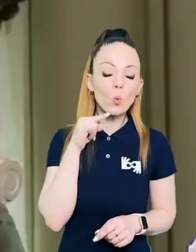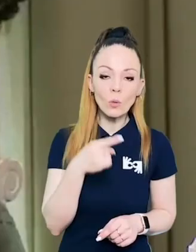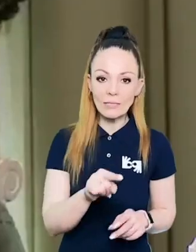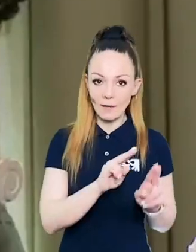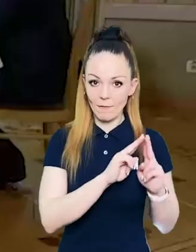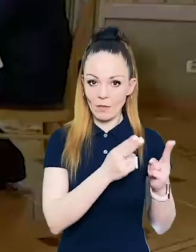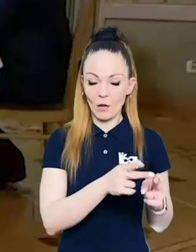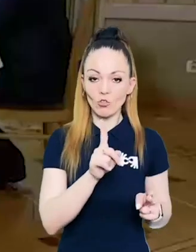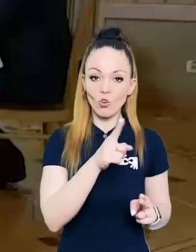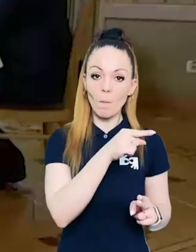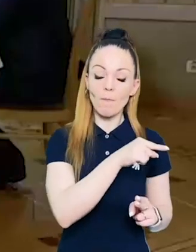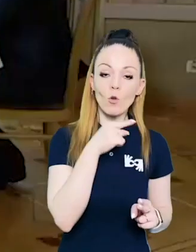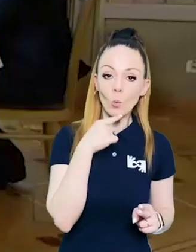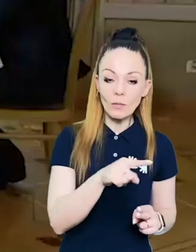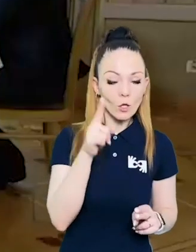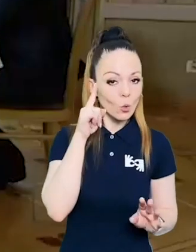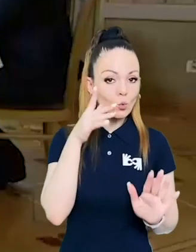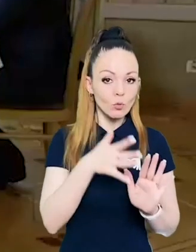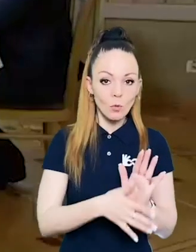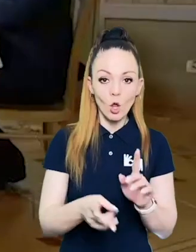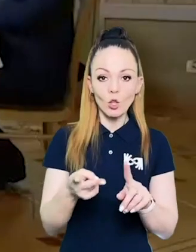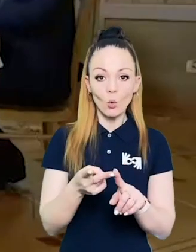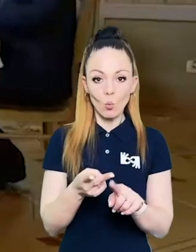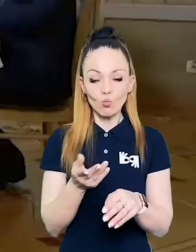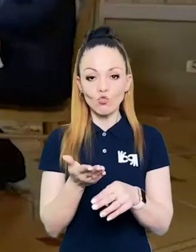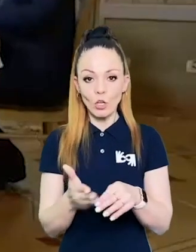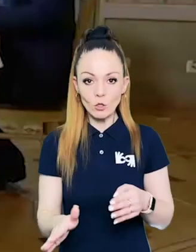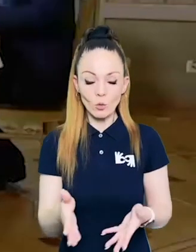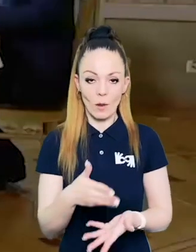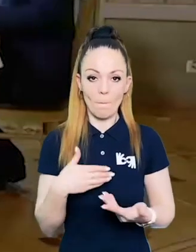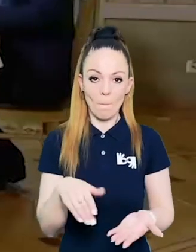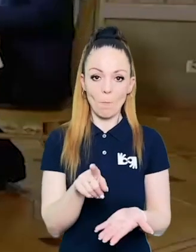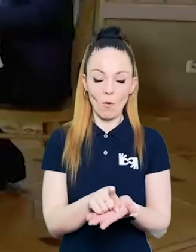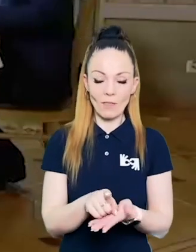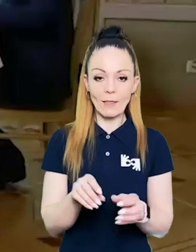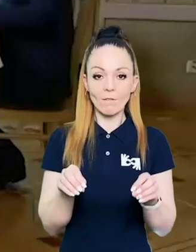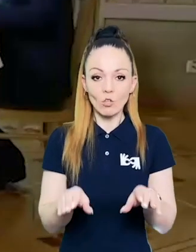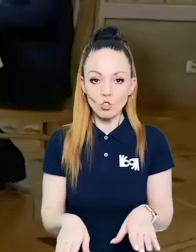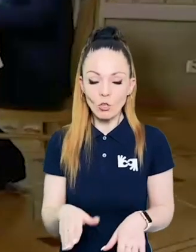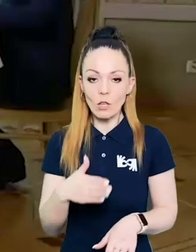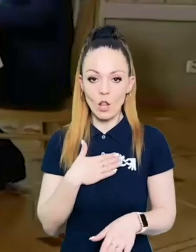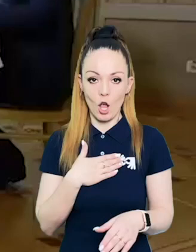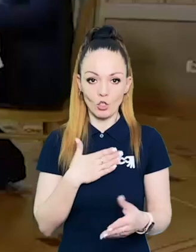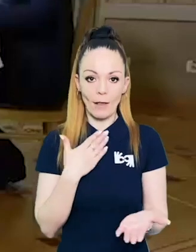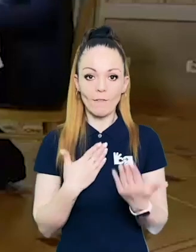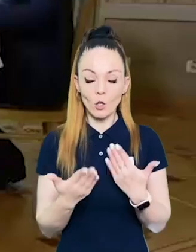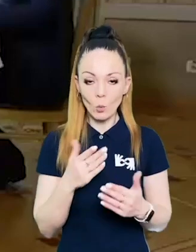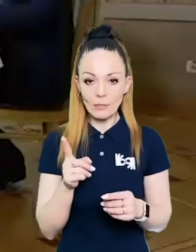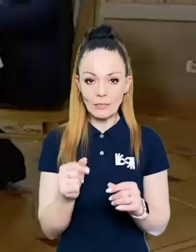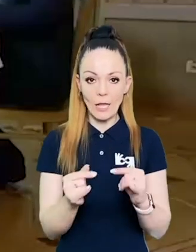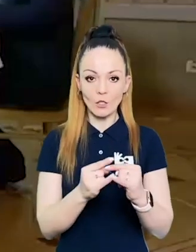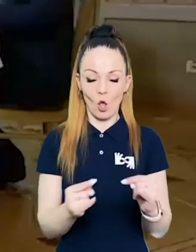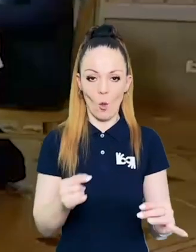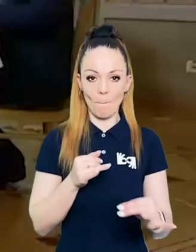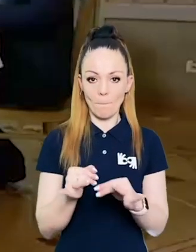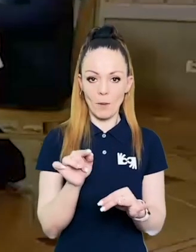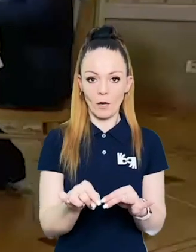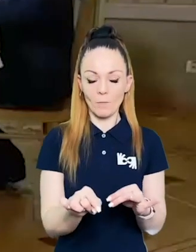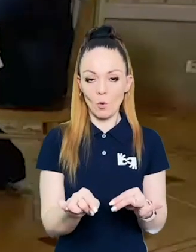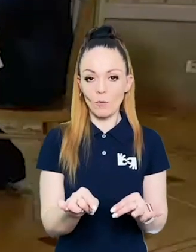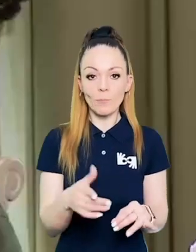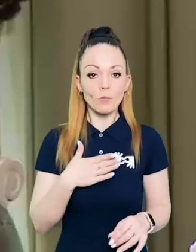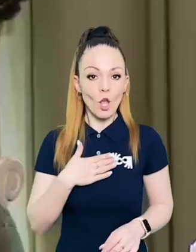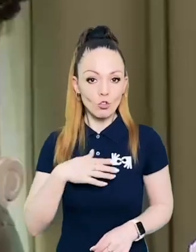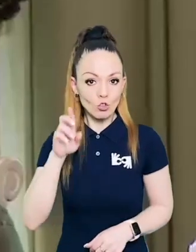Російської, Федерації. І щоб вона зрозуміла, що другу частину ми повинні вирішити наших відносин за столом